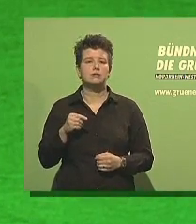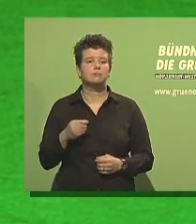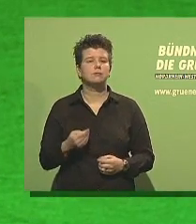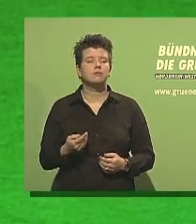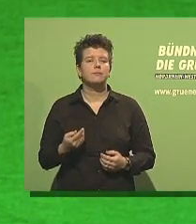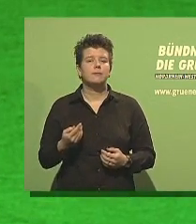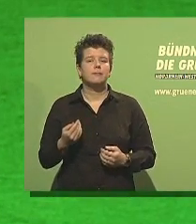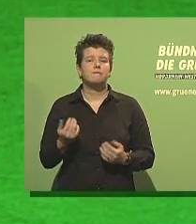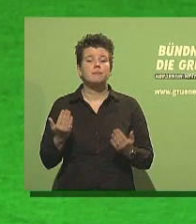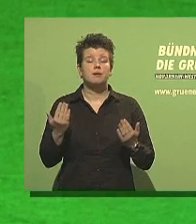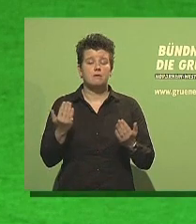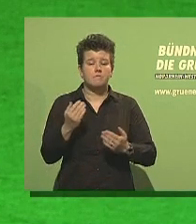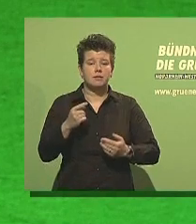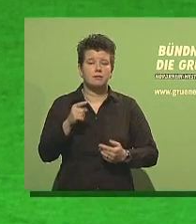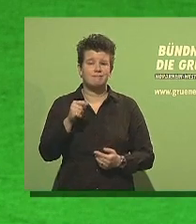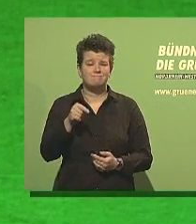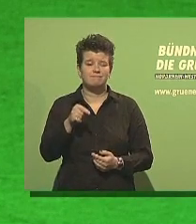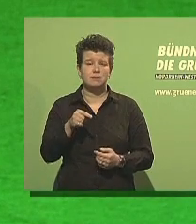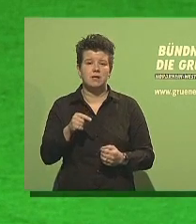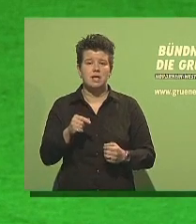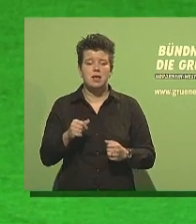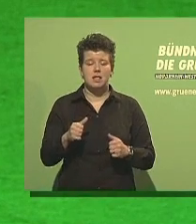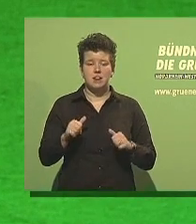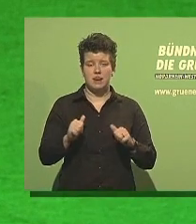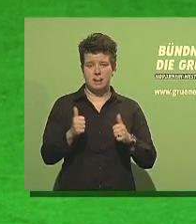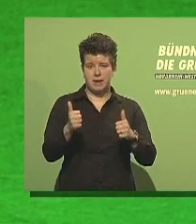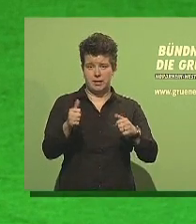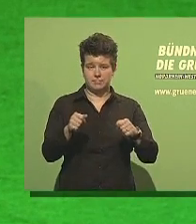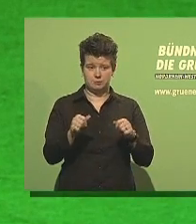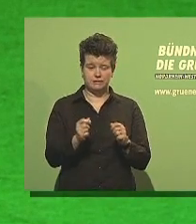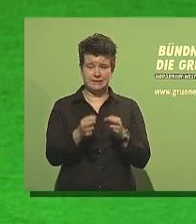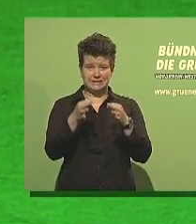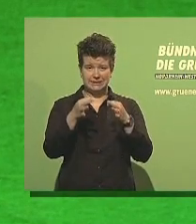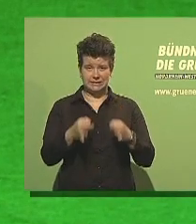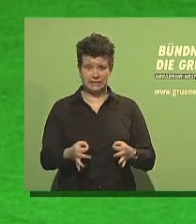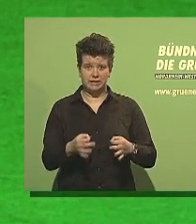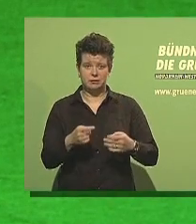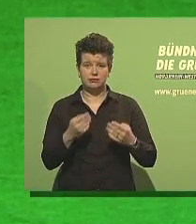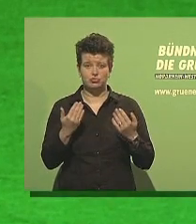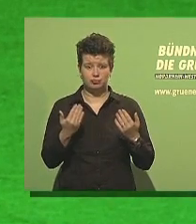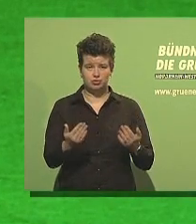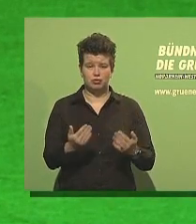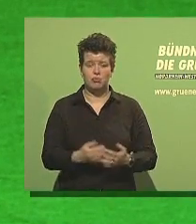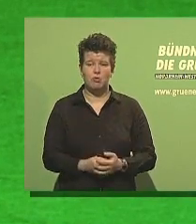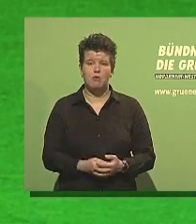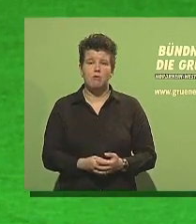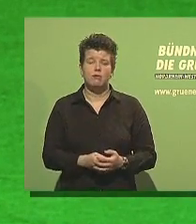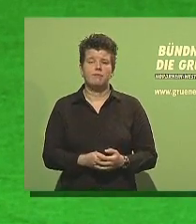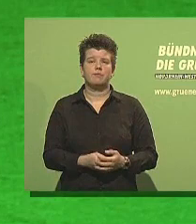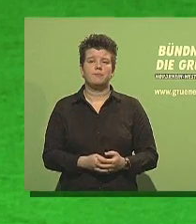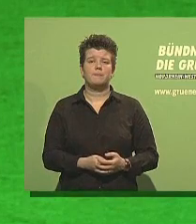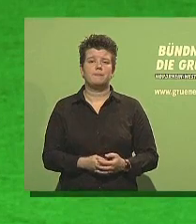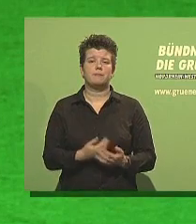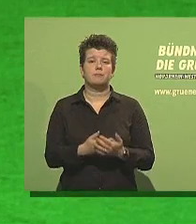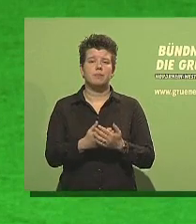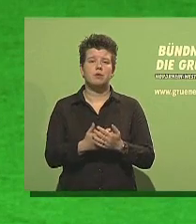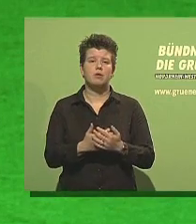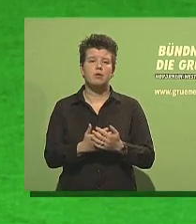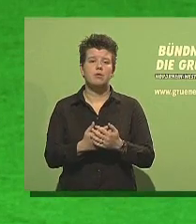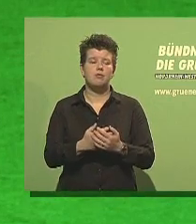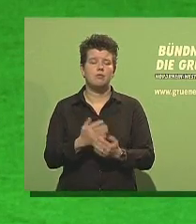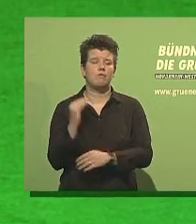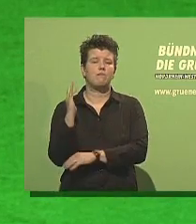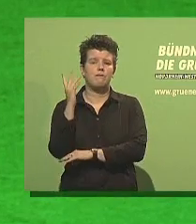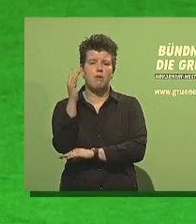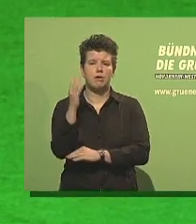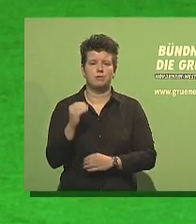tödliche Cocktail ist, in dem Rohstoffe ein Fluch sind, Urwälder für den Fleischverbrauch vernichtet werden und der CO2-Ausstoß